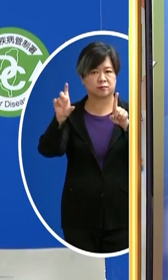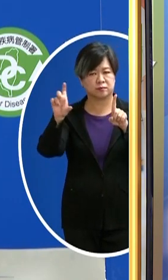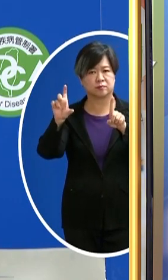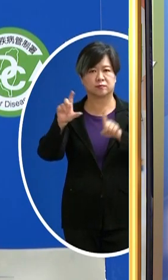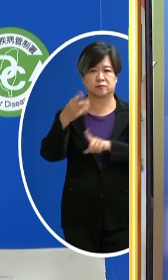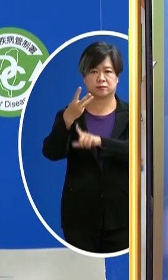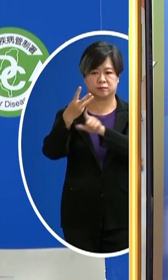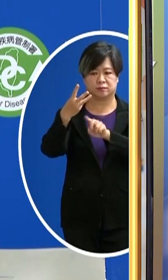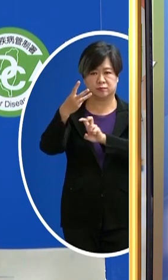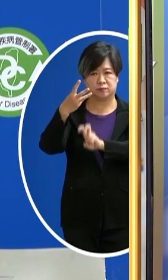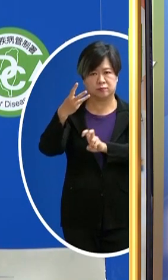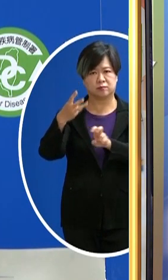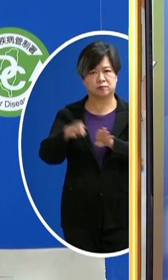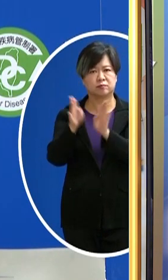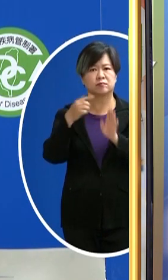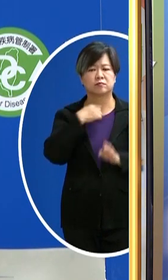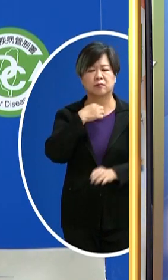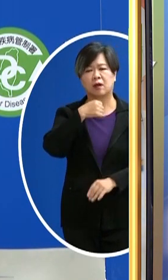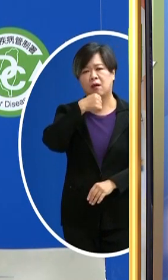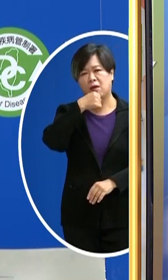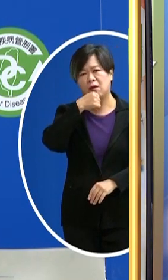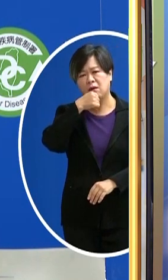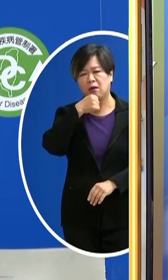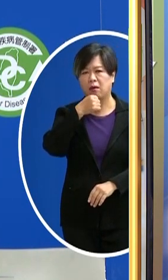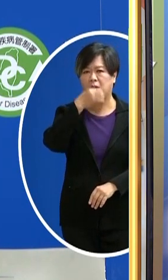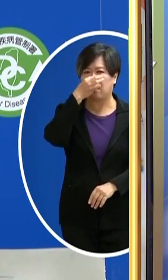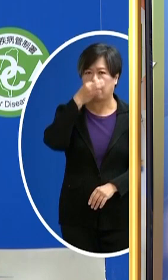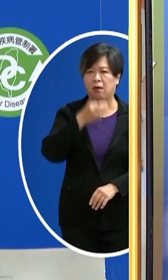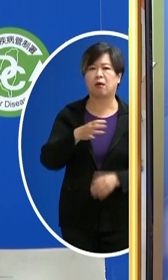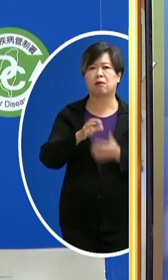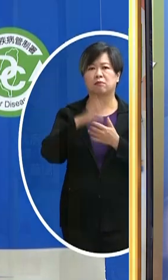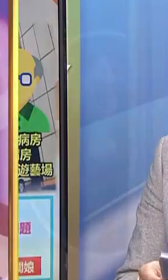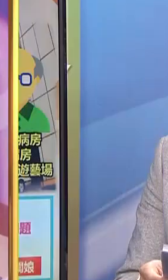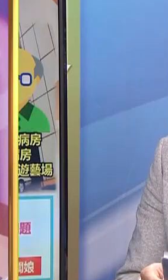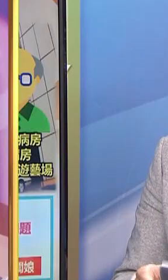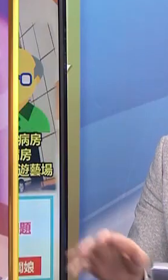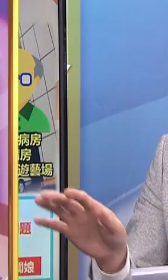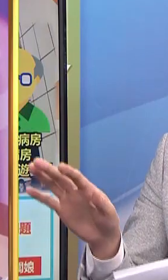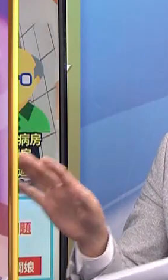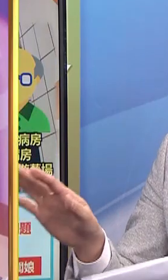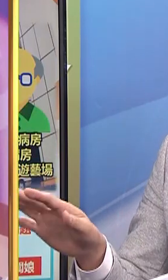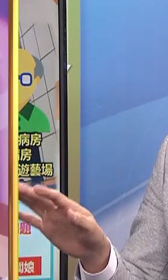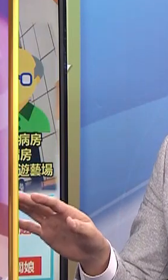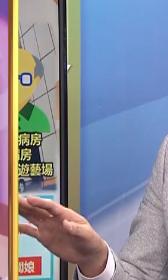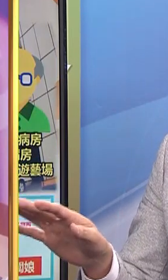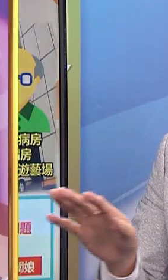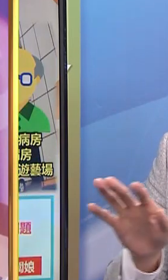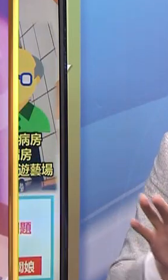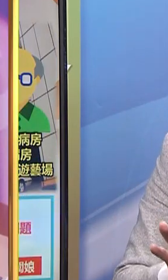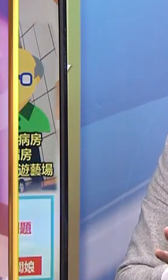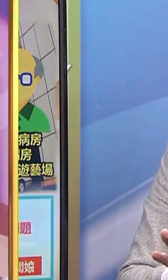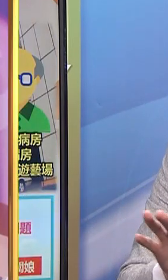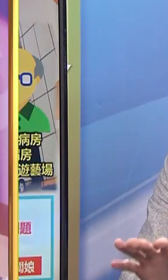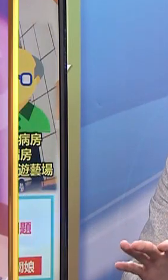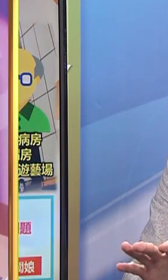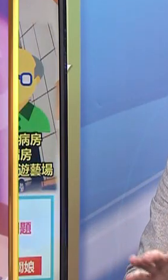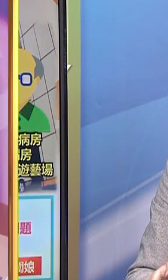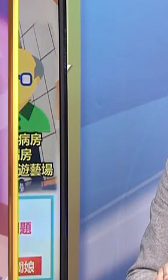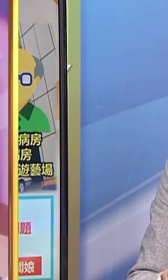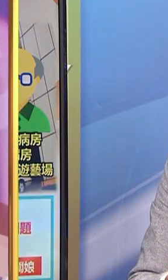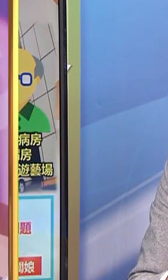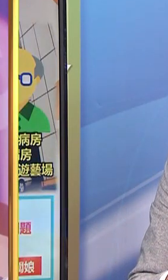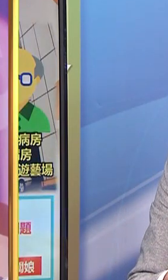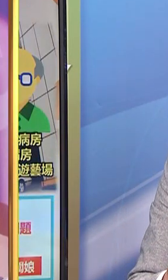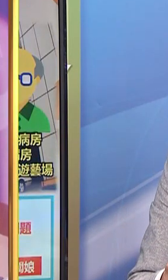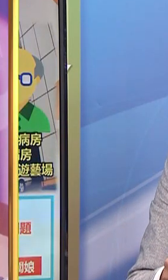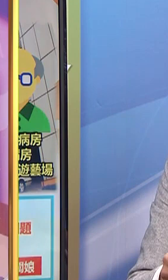所以今天最新的是松山这个三总医院的松山分院哦，好像也传出确诊了，而且台北市政府跟 CDC 在下午的时候